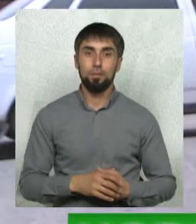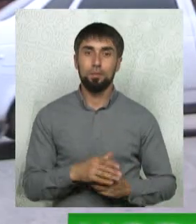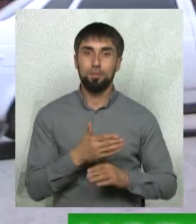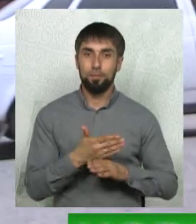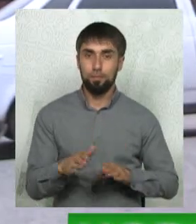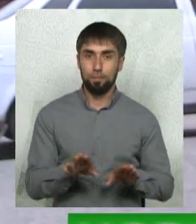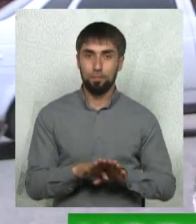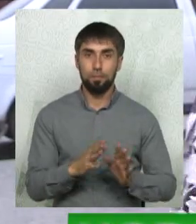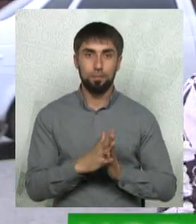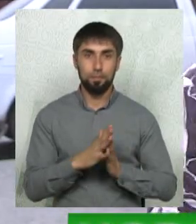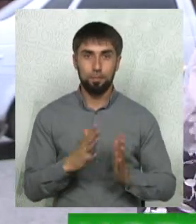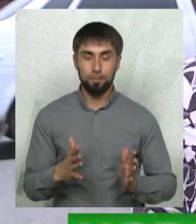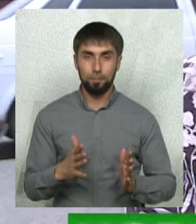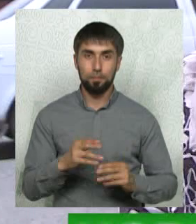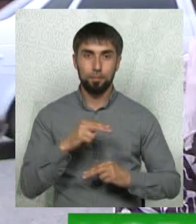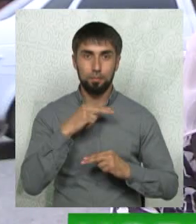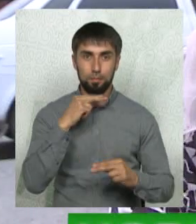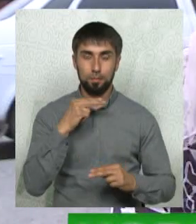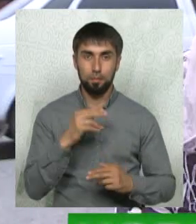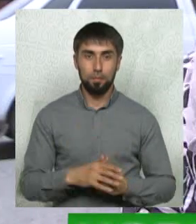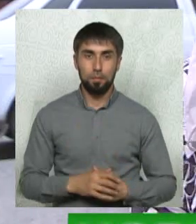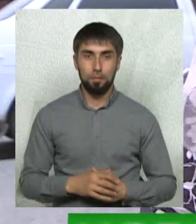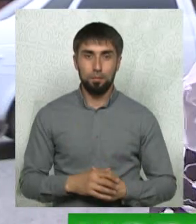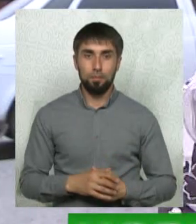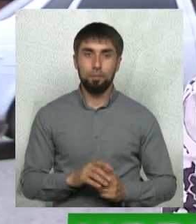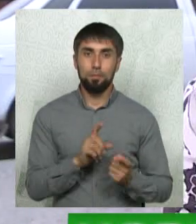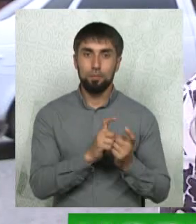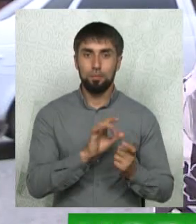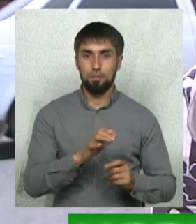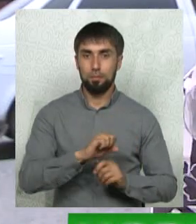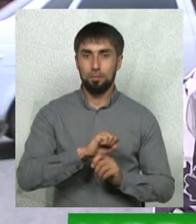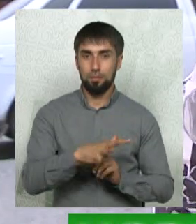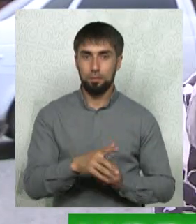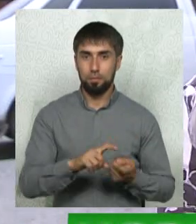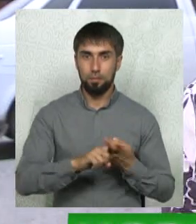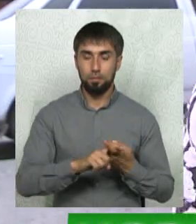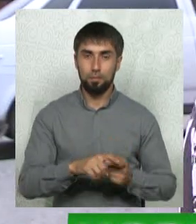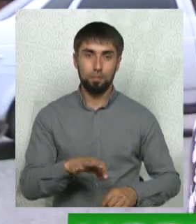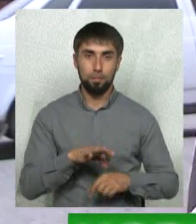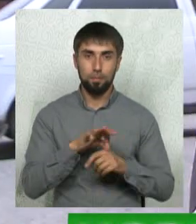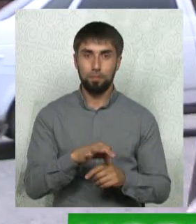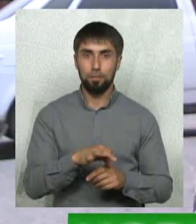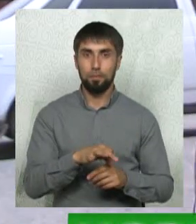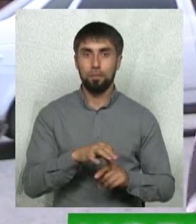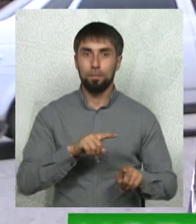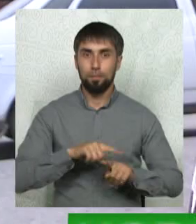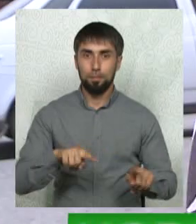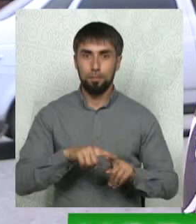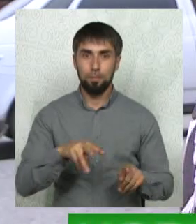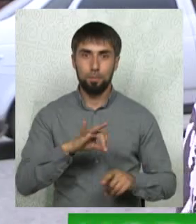также большое внимание борьбе с коронавирусной инфекцией, проведение профилактических